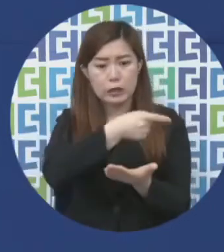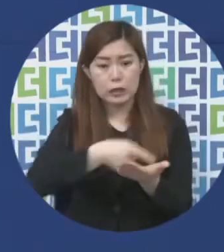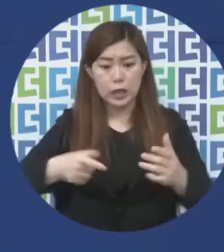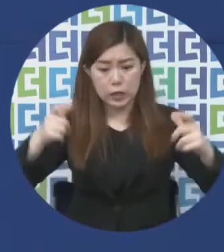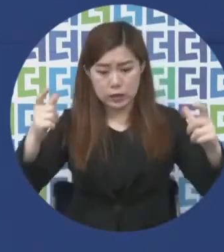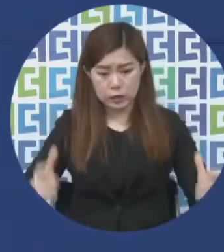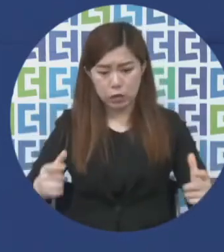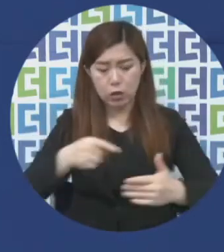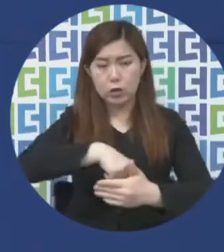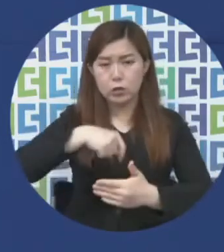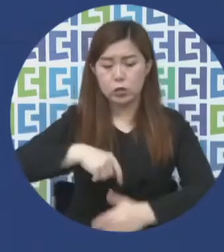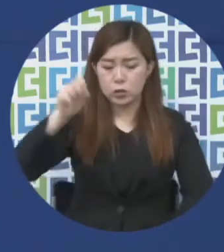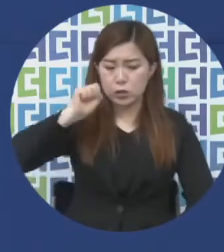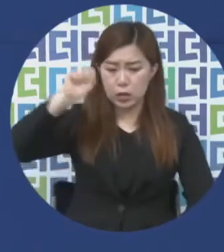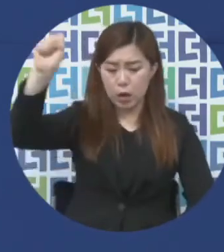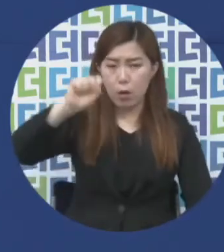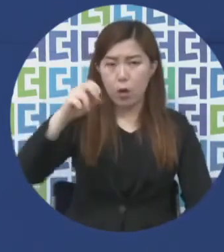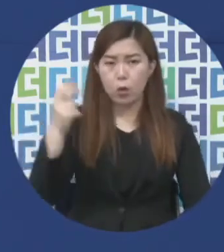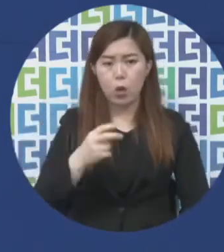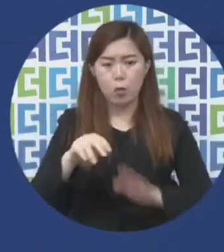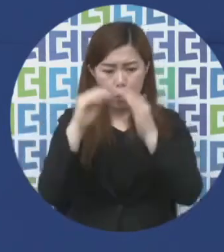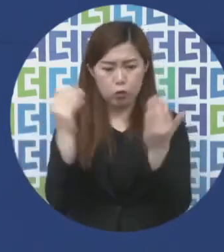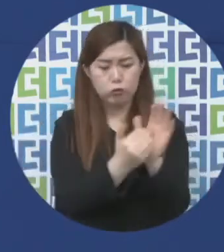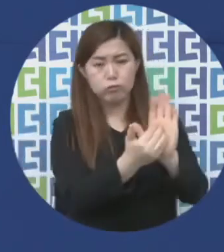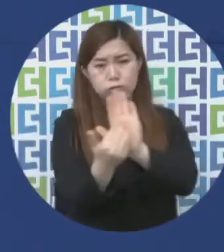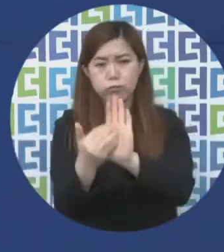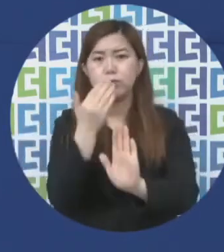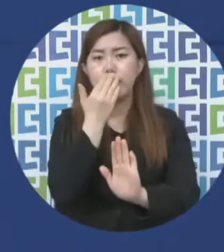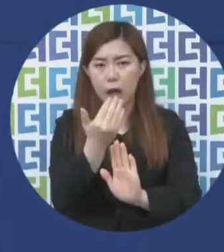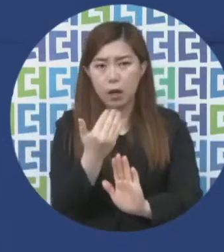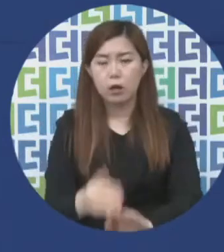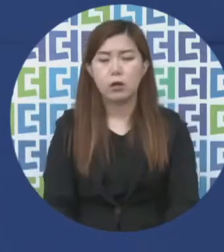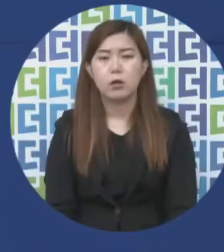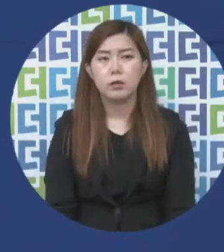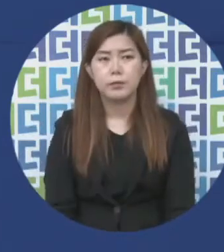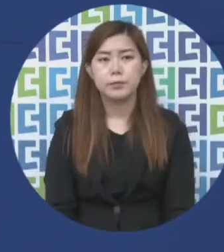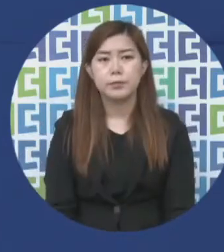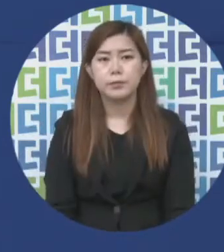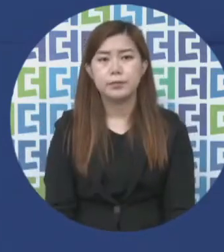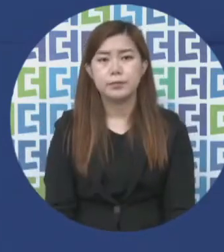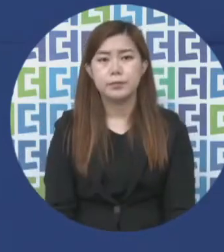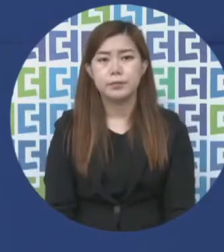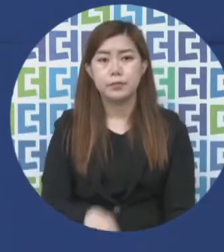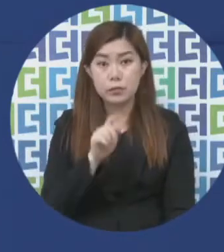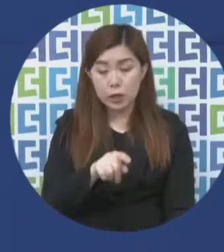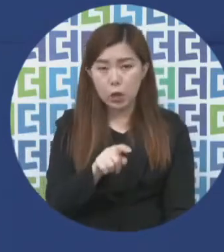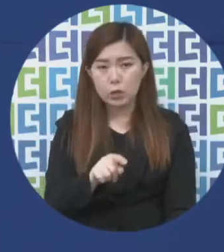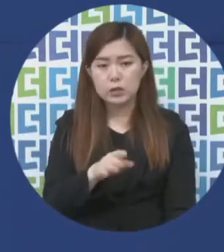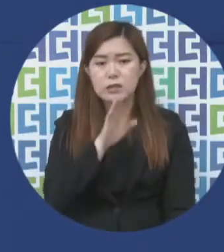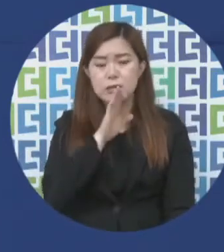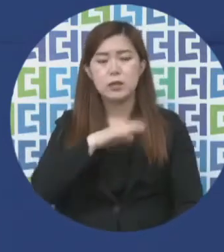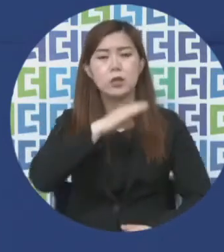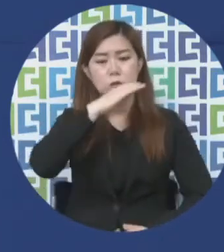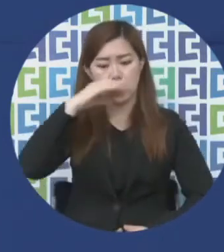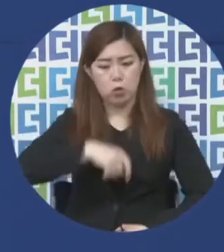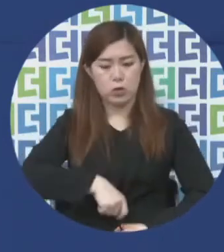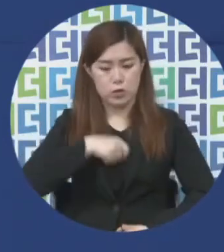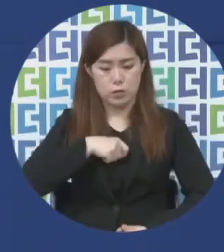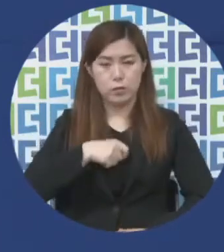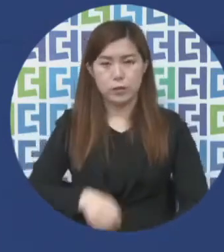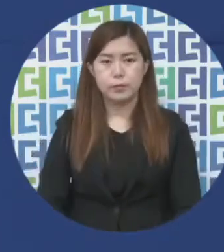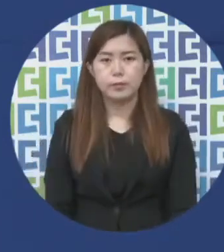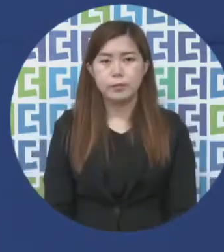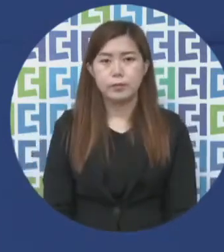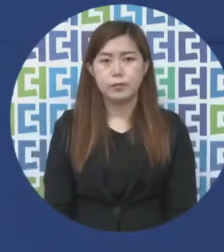안에서는 집회와 시위를 원천 금지시키겠습니다. 바로 이것이 정의입니다. 판사가